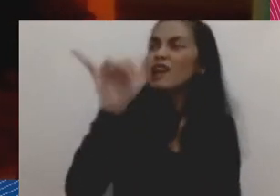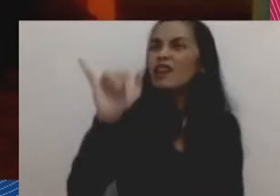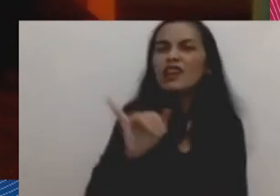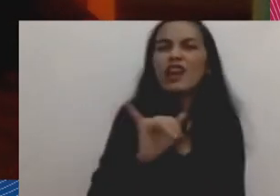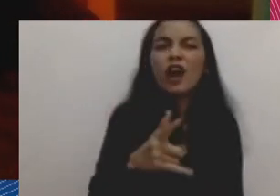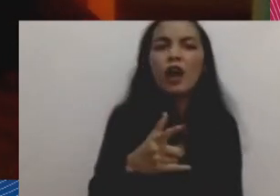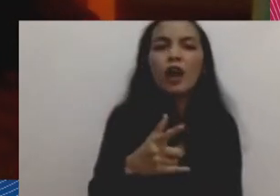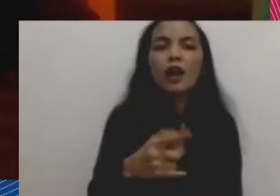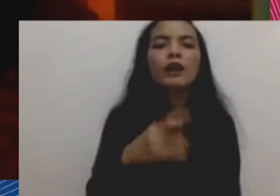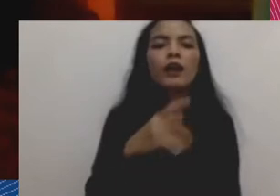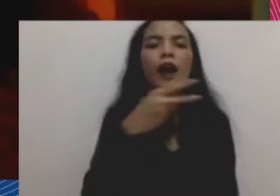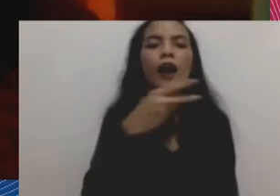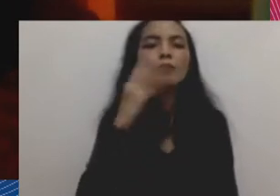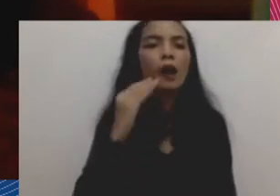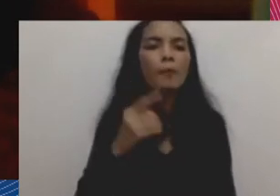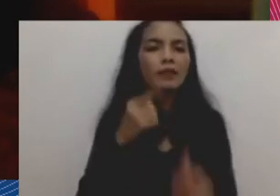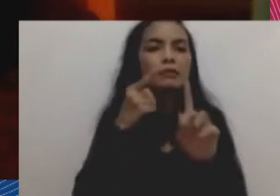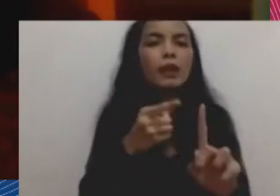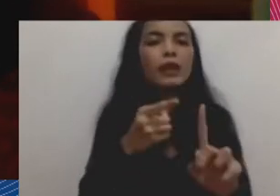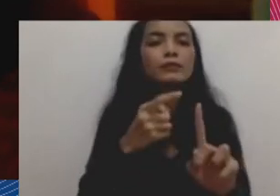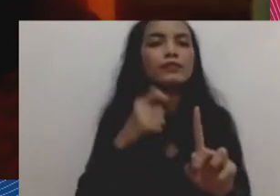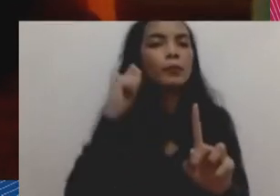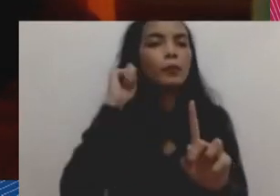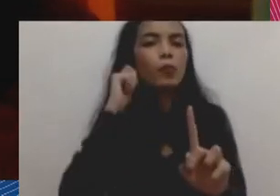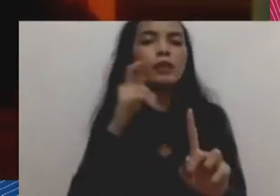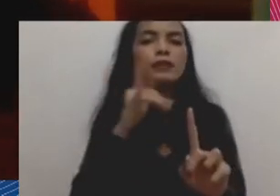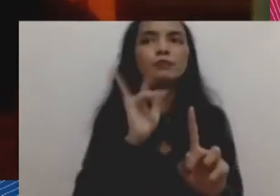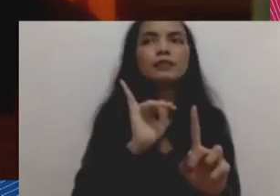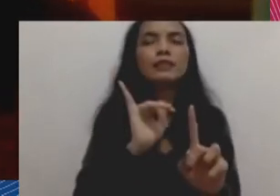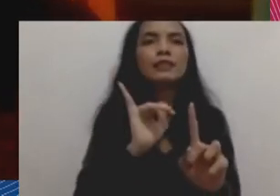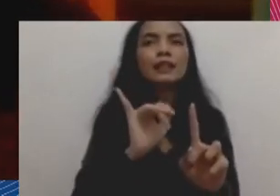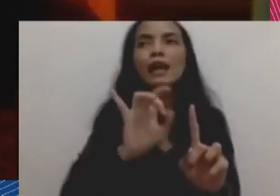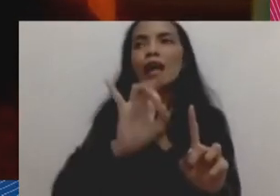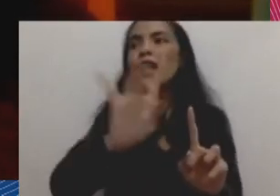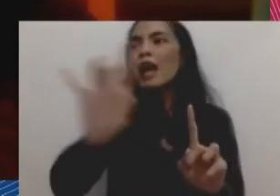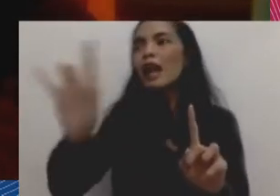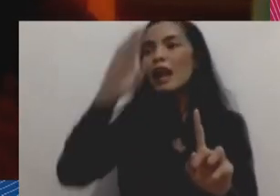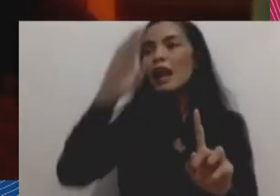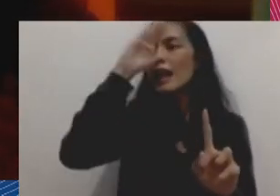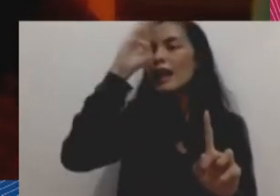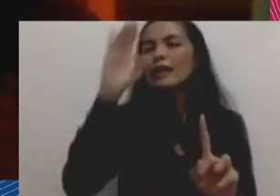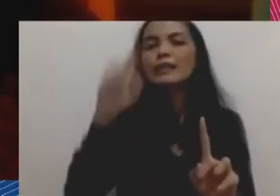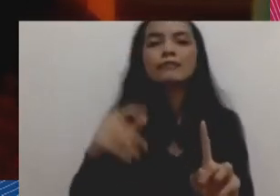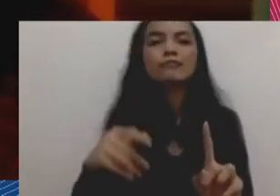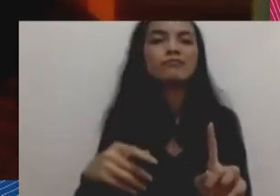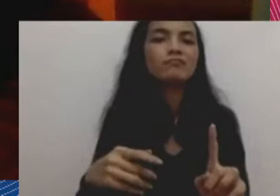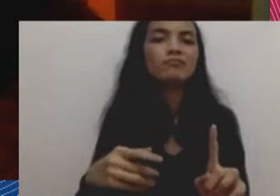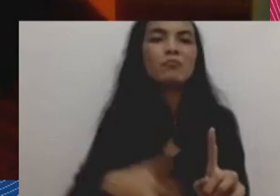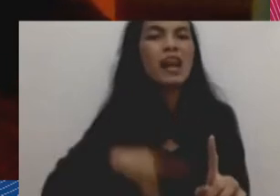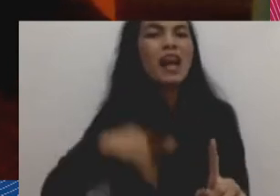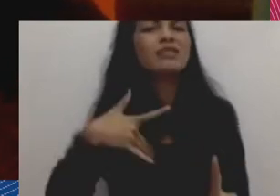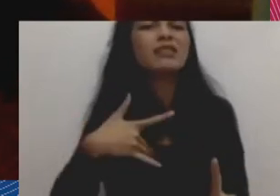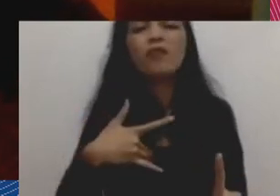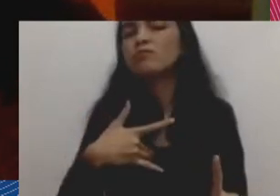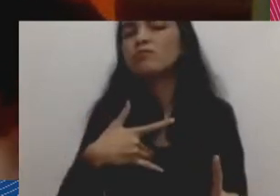memang spesifik dari perempuan yang tidak dialami mungkin oleh kebanyakan laki-laki gitu, sehingga